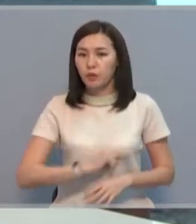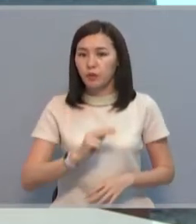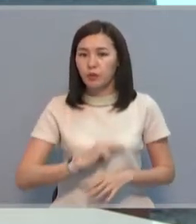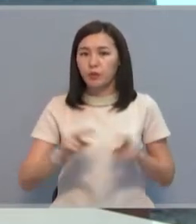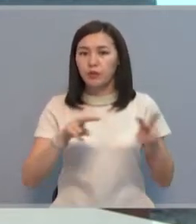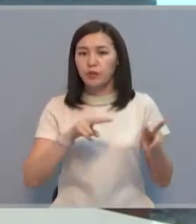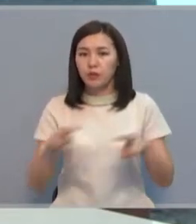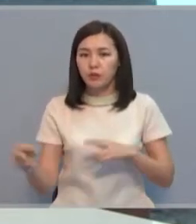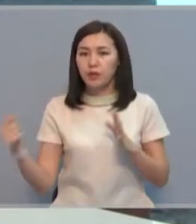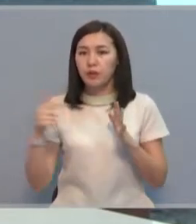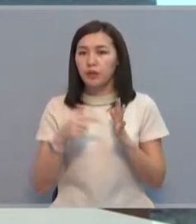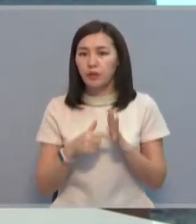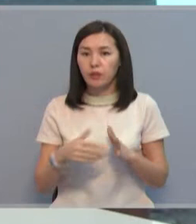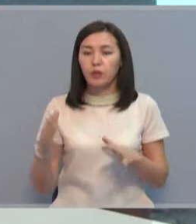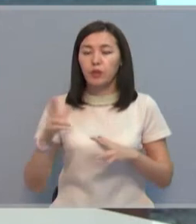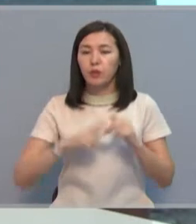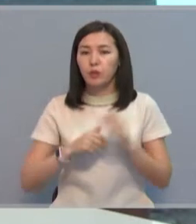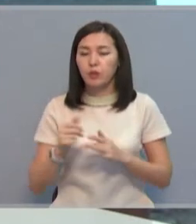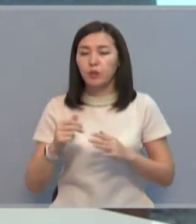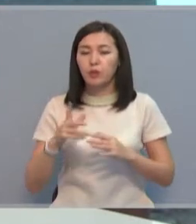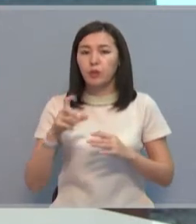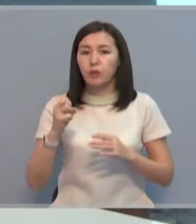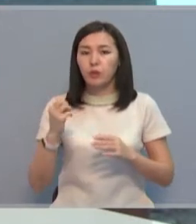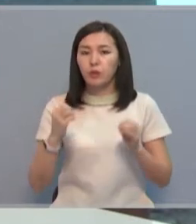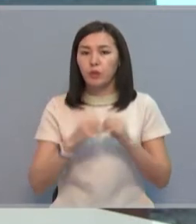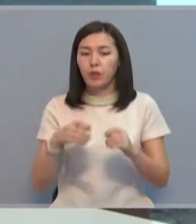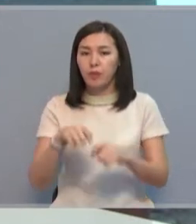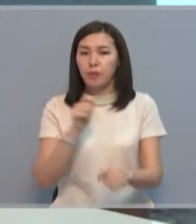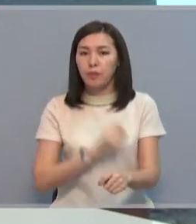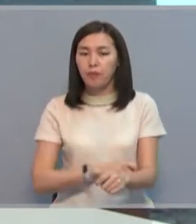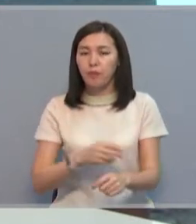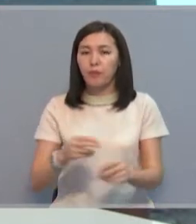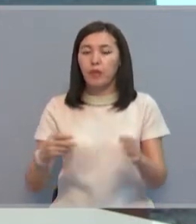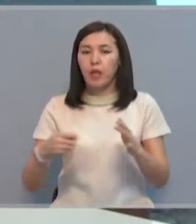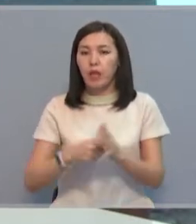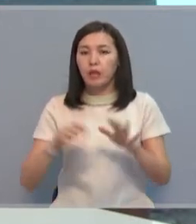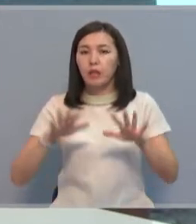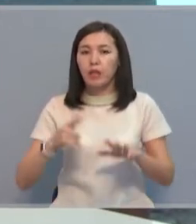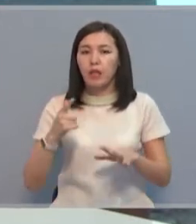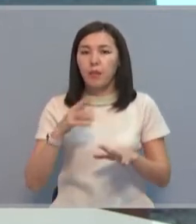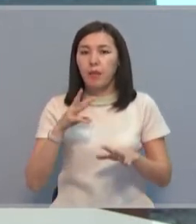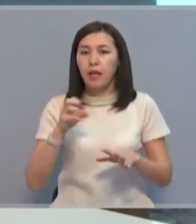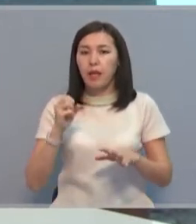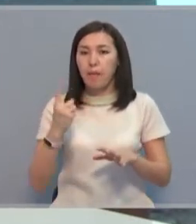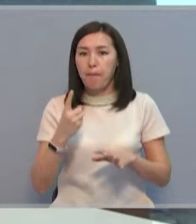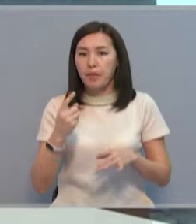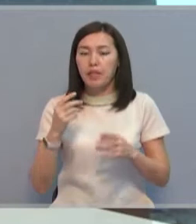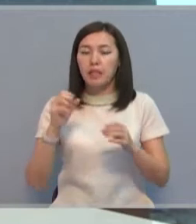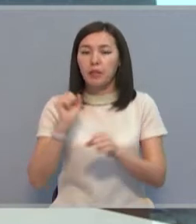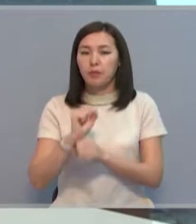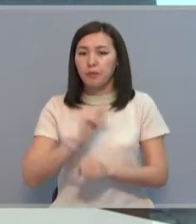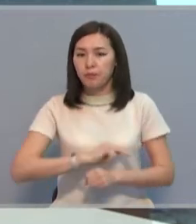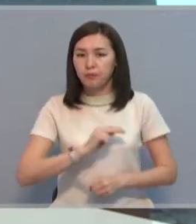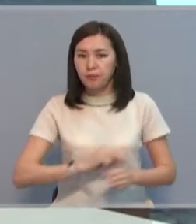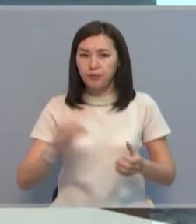жұмыстарды қадағалау мақсатында құрылысы жүріп жатқан 110 квадрат қоректендіру желісі бар 1М1 қосалқы станциясының